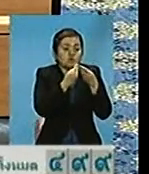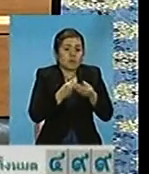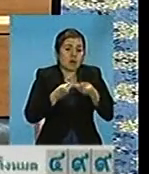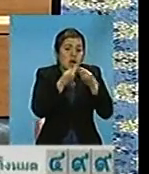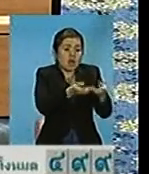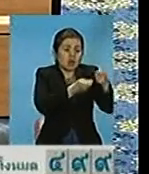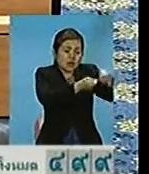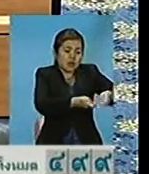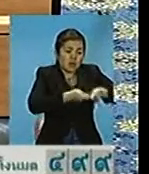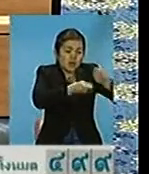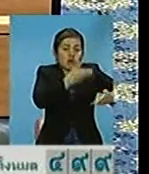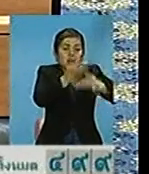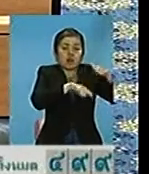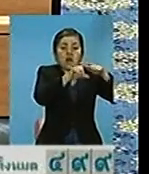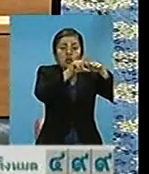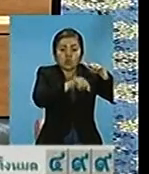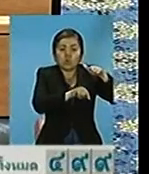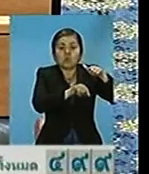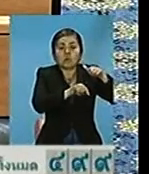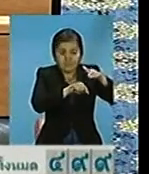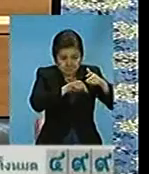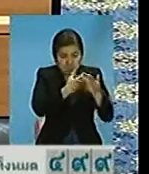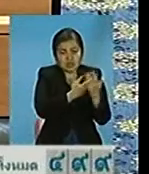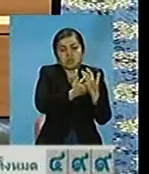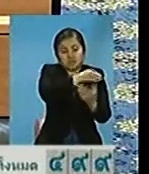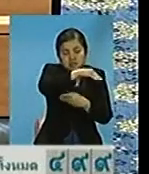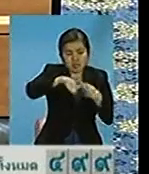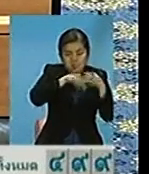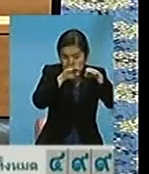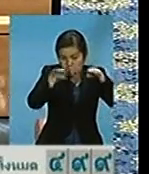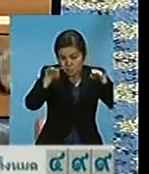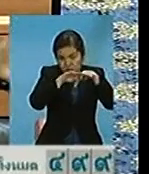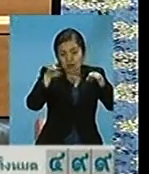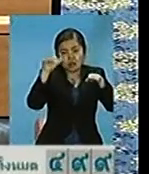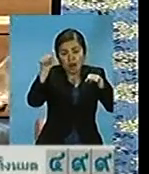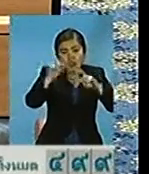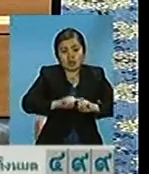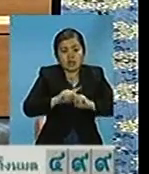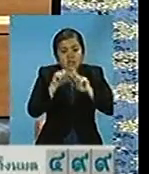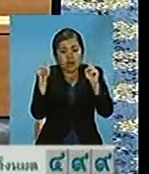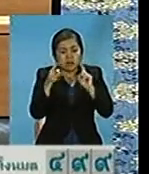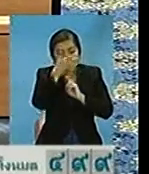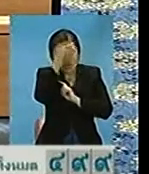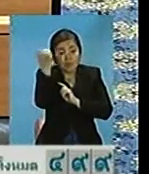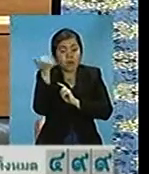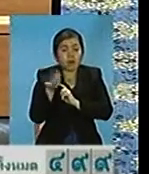วลายางมันราคายางมันมีปัญหาไม่มีเสถียรภาพแต่วันนี้เราพยายามลืมเรื่องเดิมเหรอแล้วมาเอาเรื่องใหม่